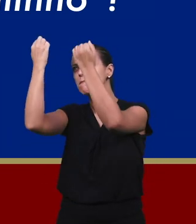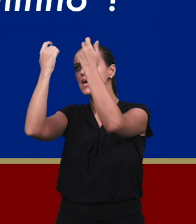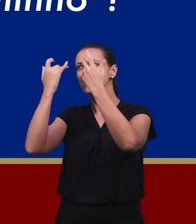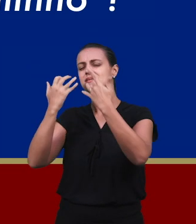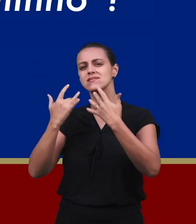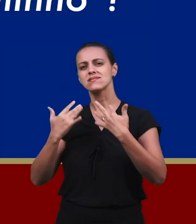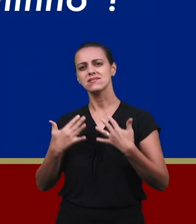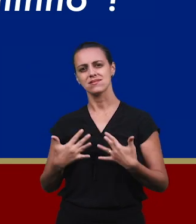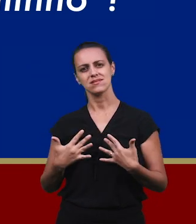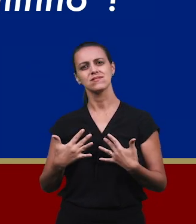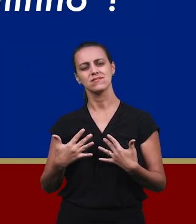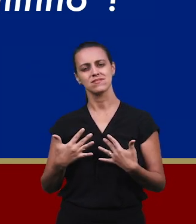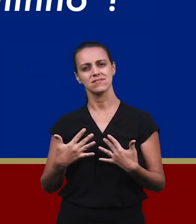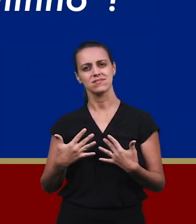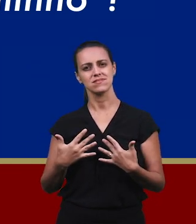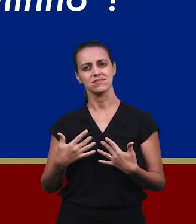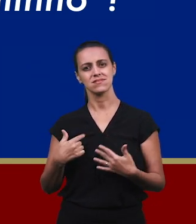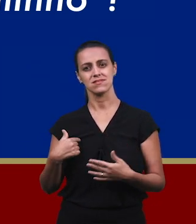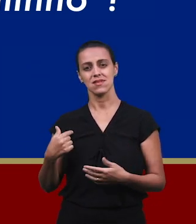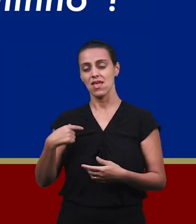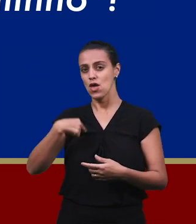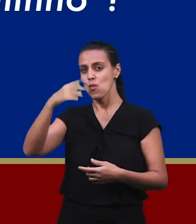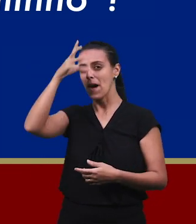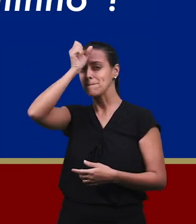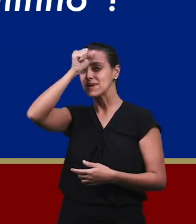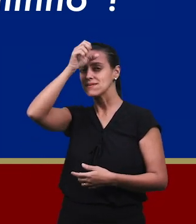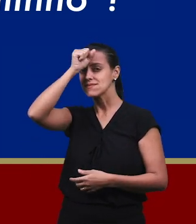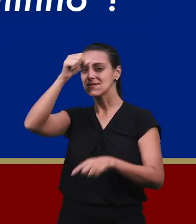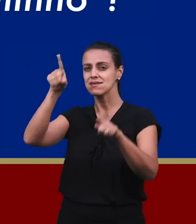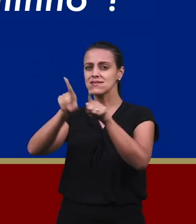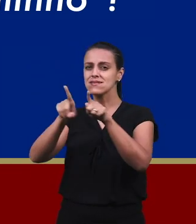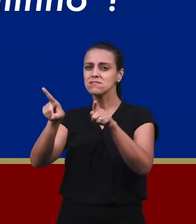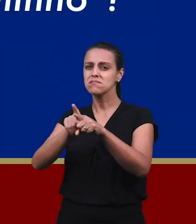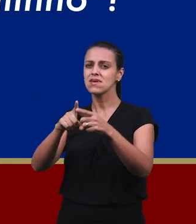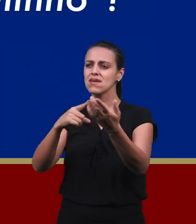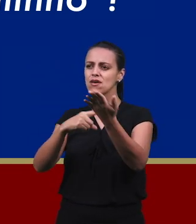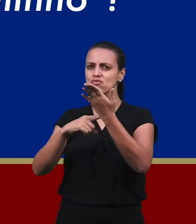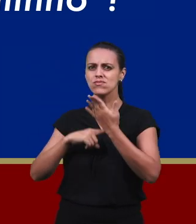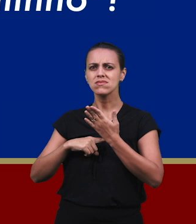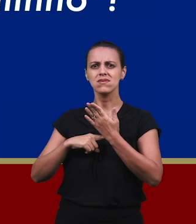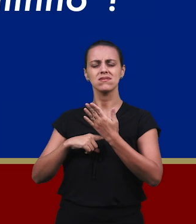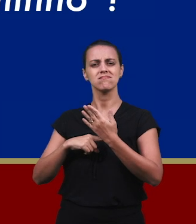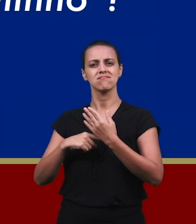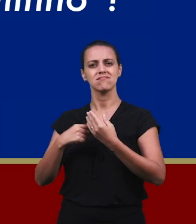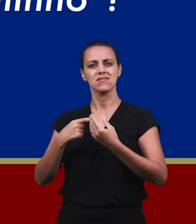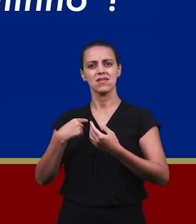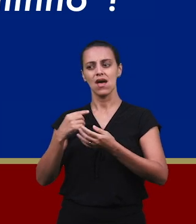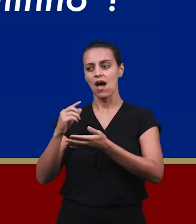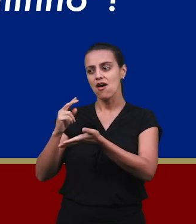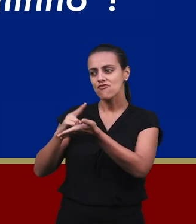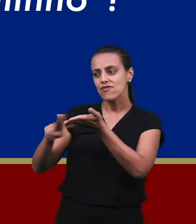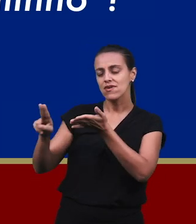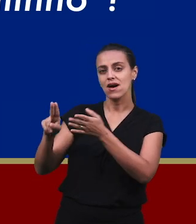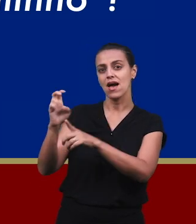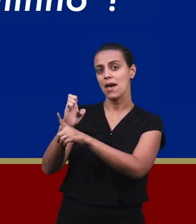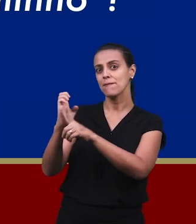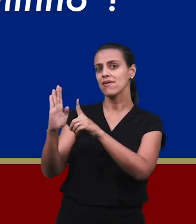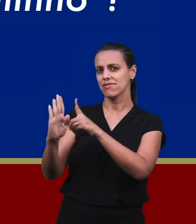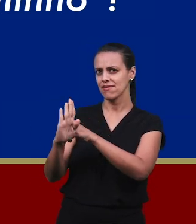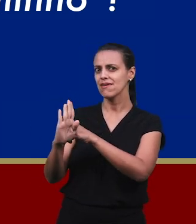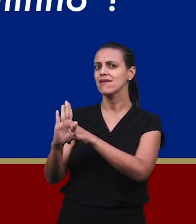C'est une grande bénédiction. » Il continue « Pour l'apprentissage et contribution que nous envoyons à l'école biblique